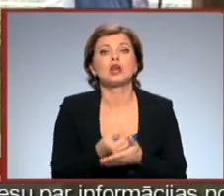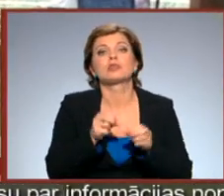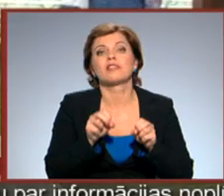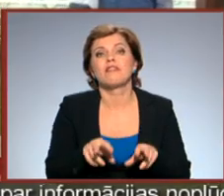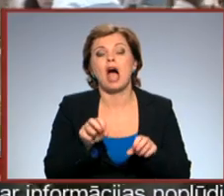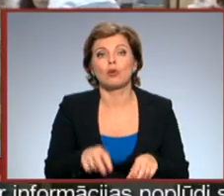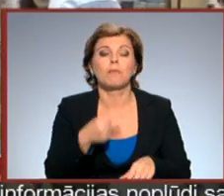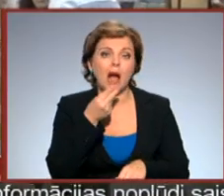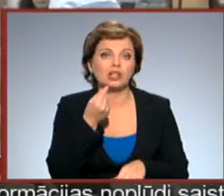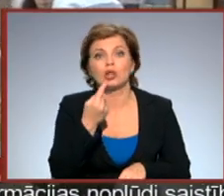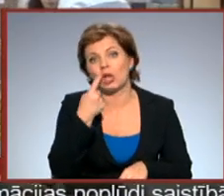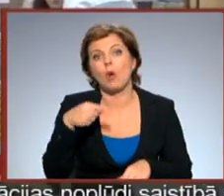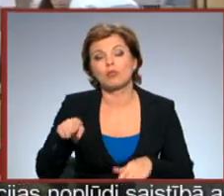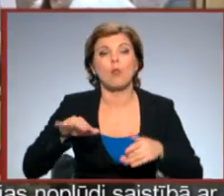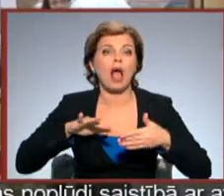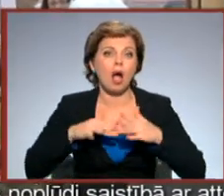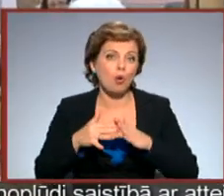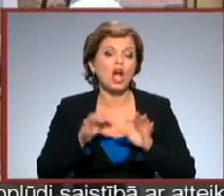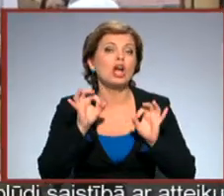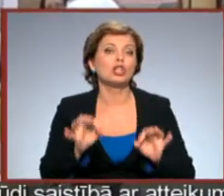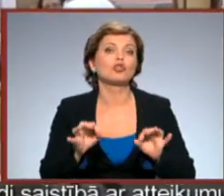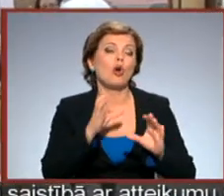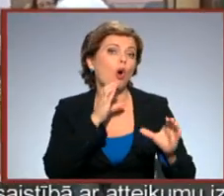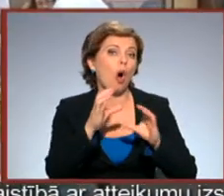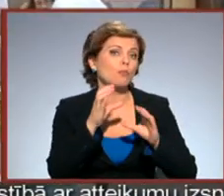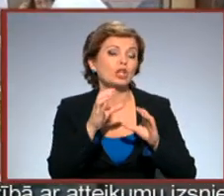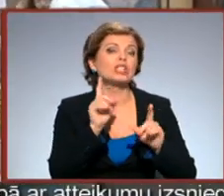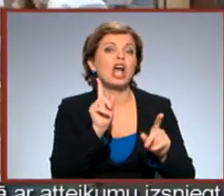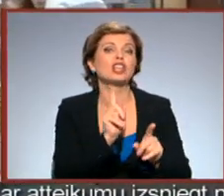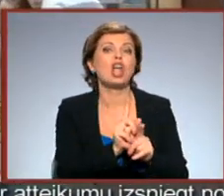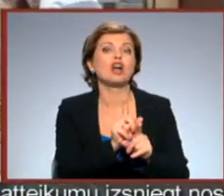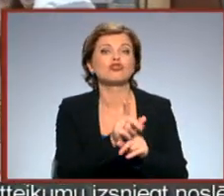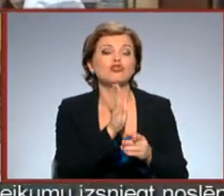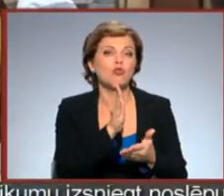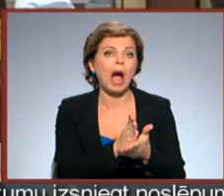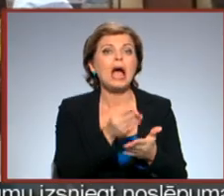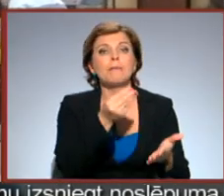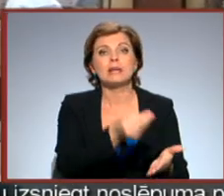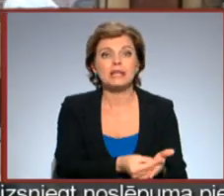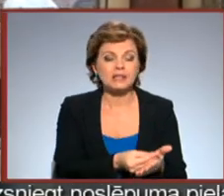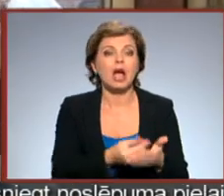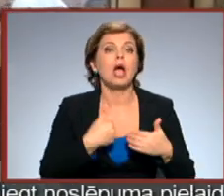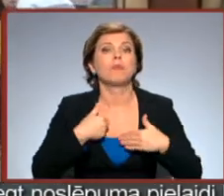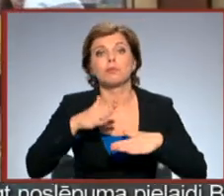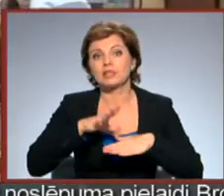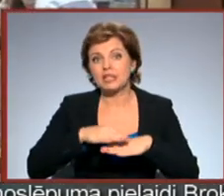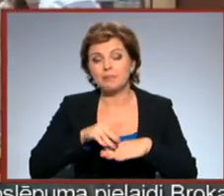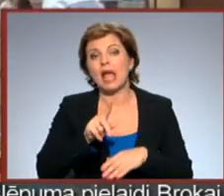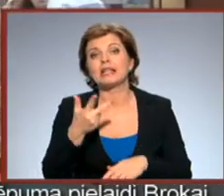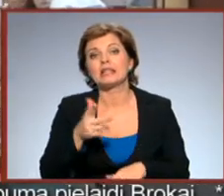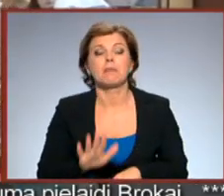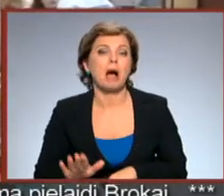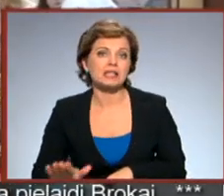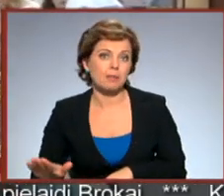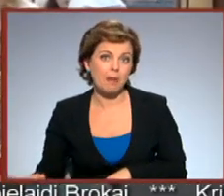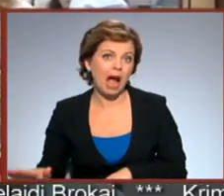tikko no lauka. Tā ir iespēja tiešo komunicēt ar pircēju. Protams, tirgus tas arī ir iespēja, bet tā kā mums ir vēl ģimenei trīs mazi bērni,